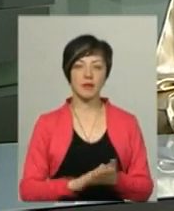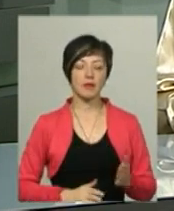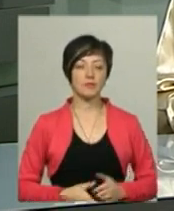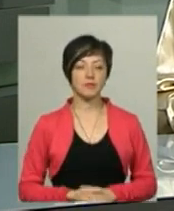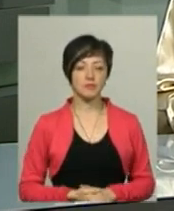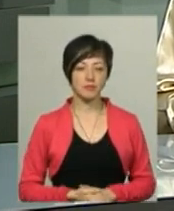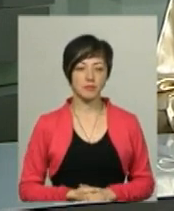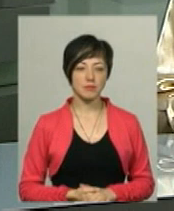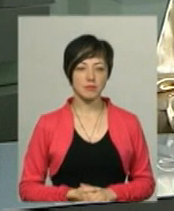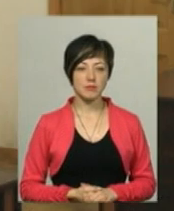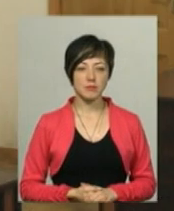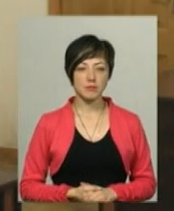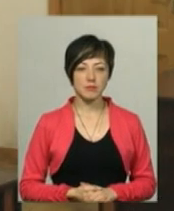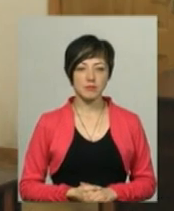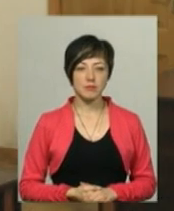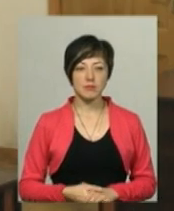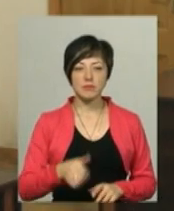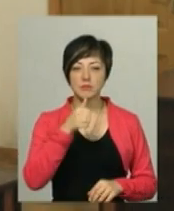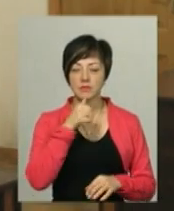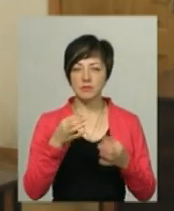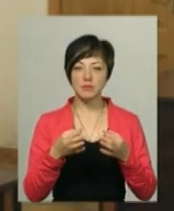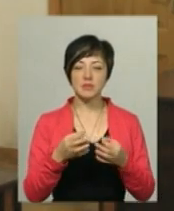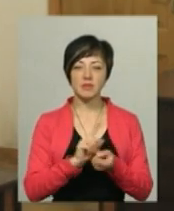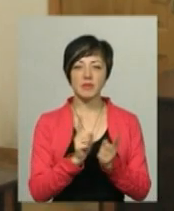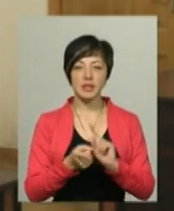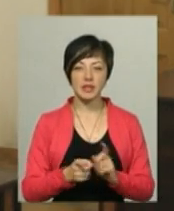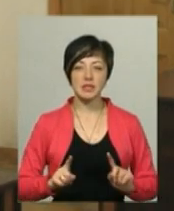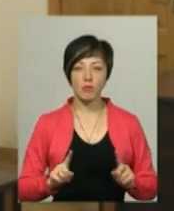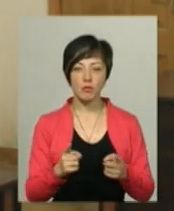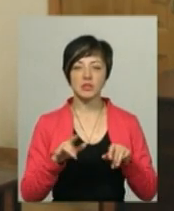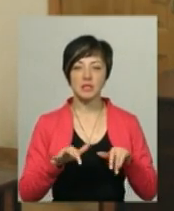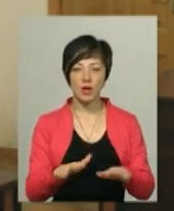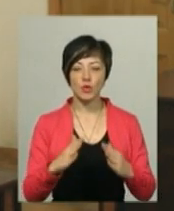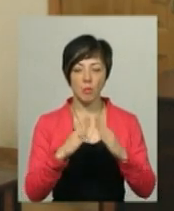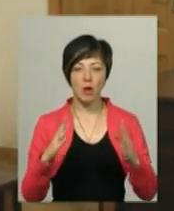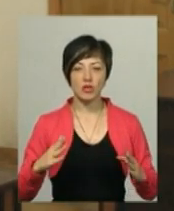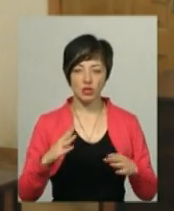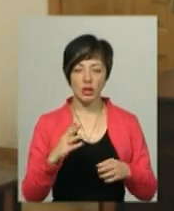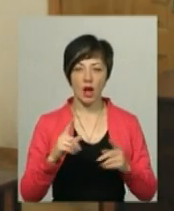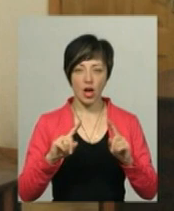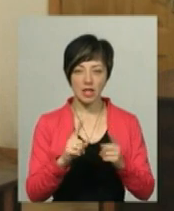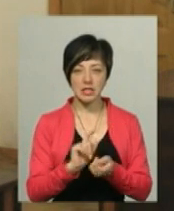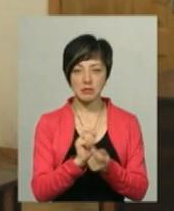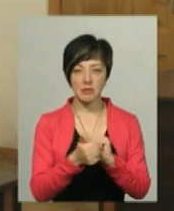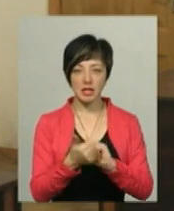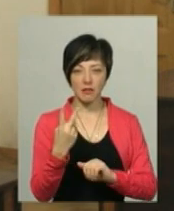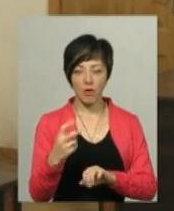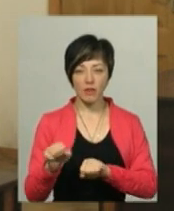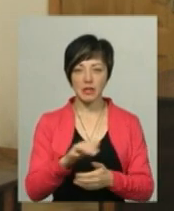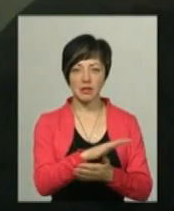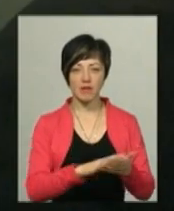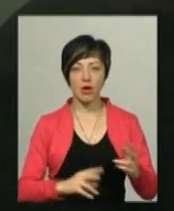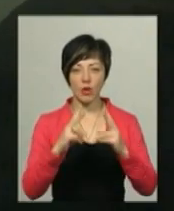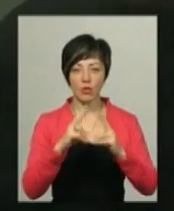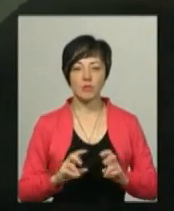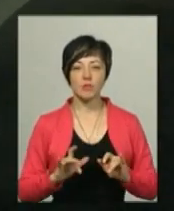Дарини Денисенко. Спроба змінити запобіжний захід з тримання під вартою на домашній арешт та зміна 2 адвокатів. Ще триває розгляд